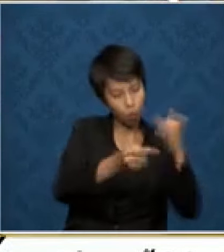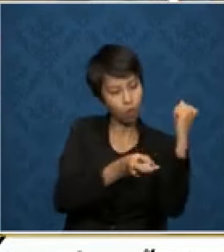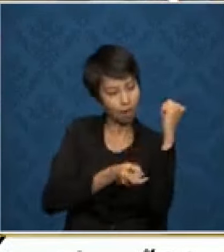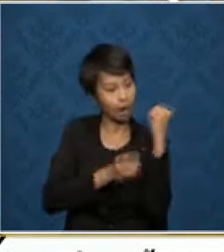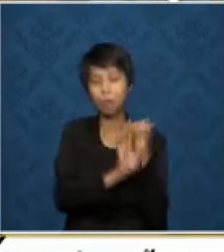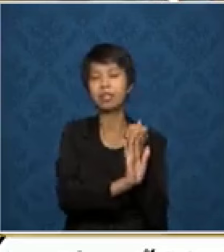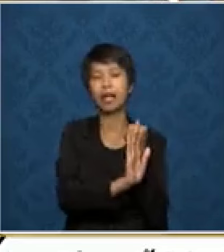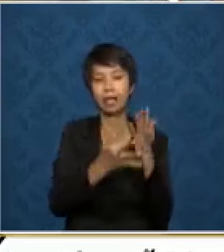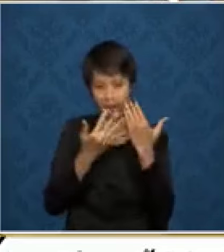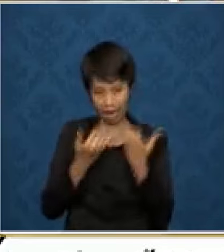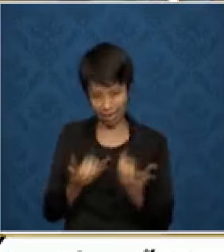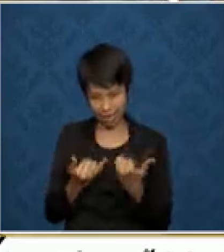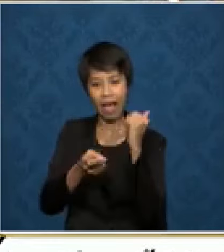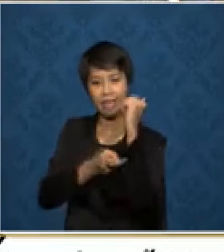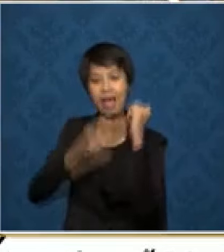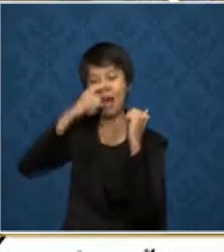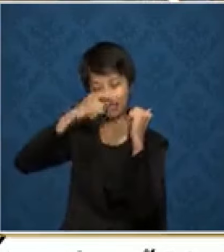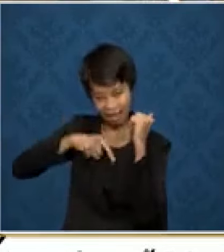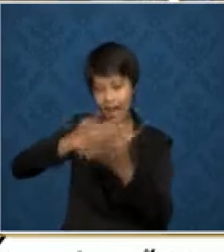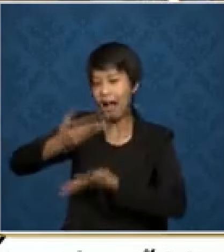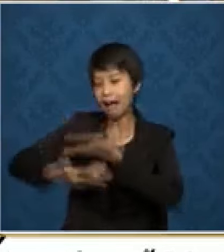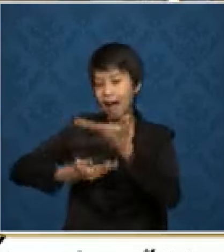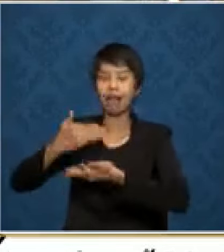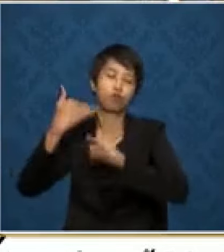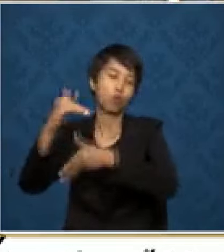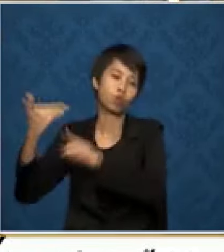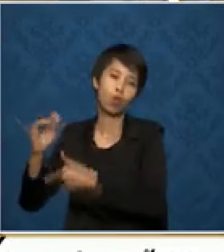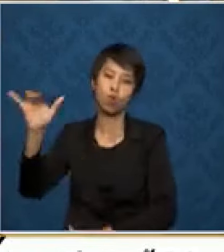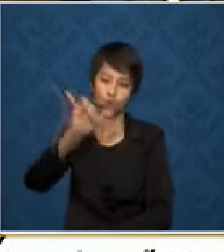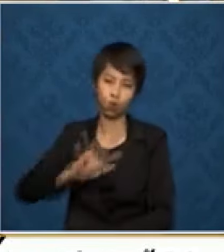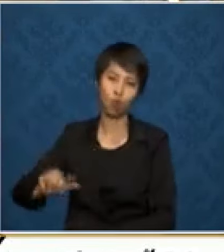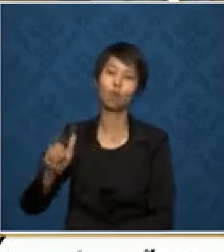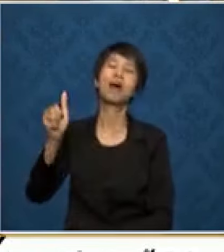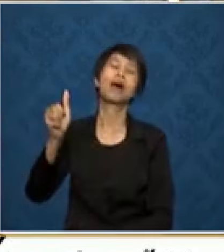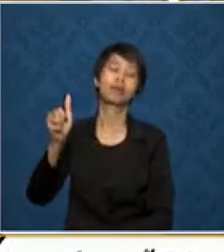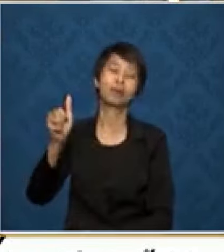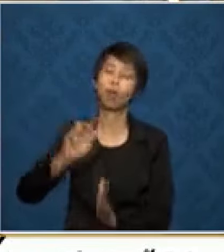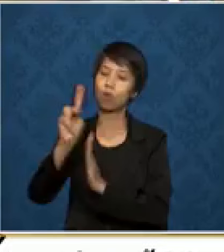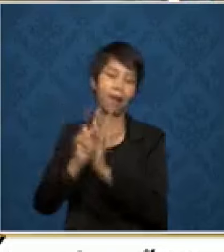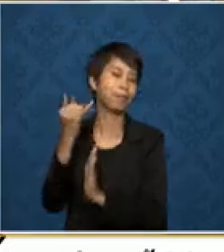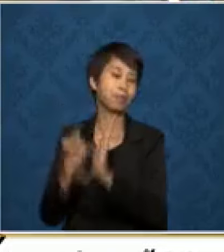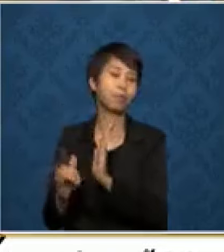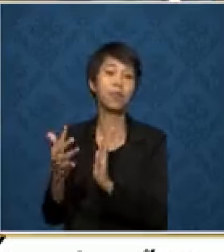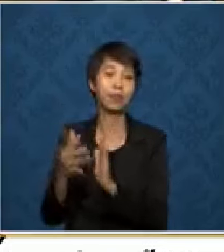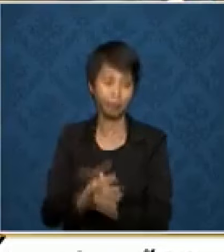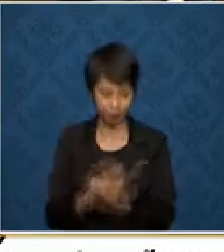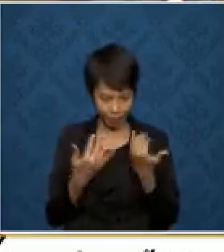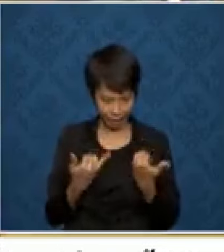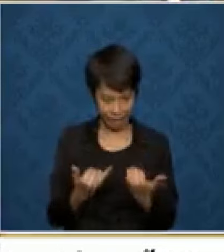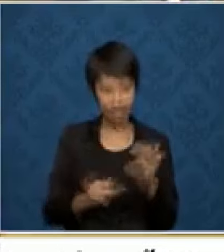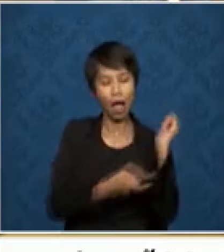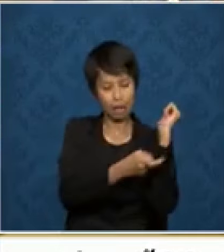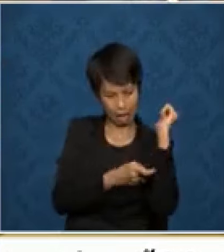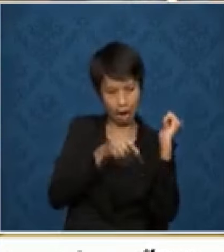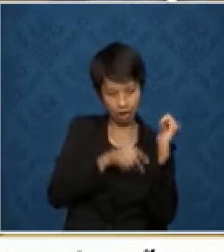เราสามารถส่งออกไปประเทศสหภาพยุโรปและหลายประเทศได้อย่างสง่างามราคายางมันถึงยิ่ง